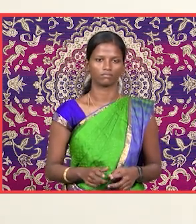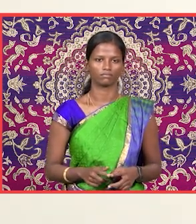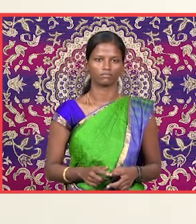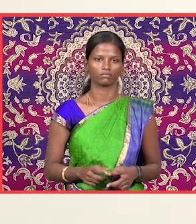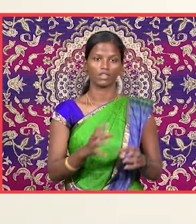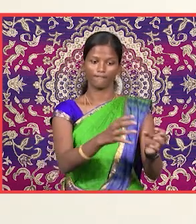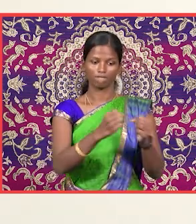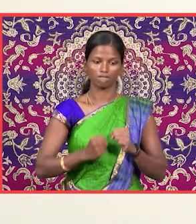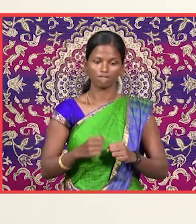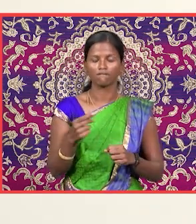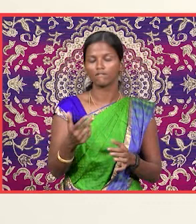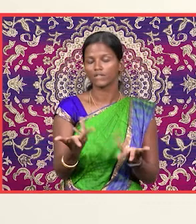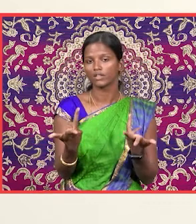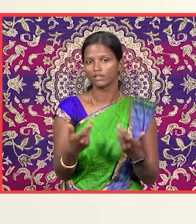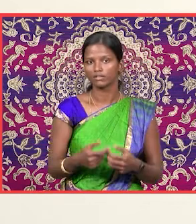வாங்கிய விலை,